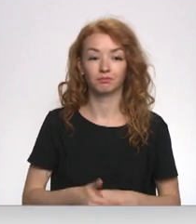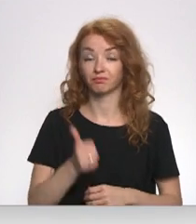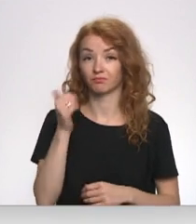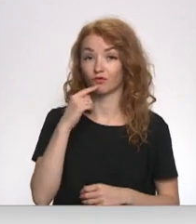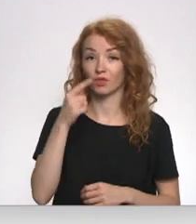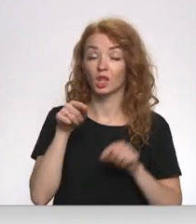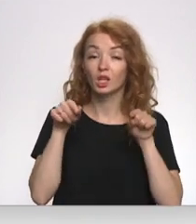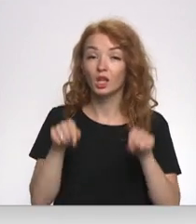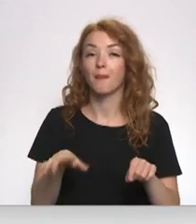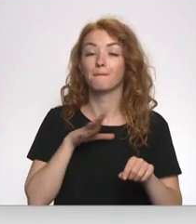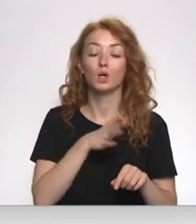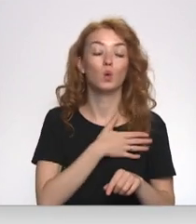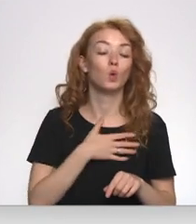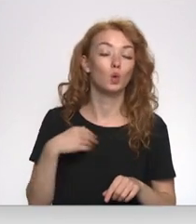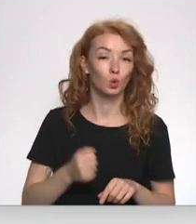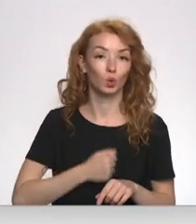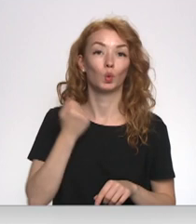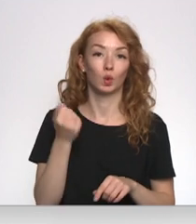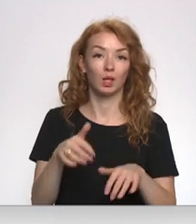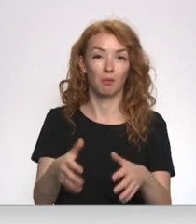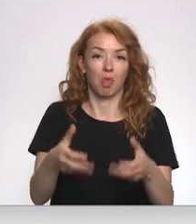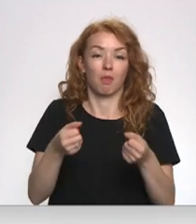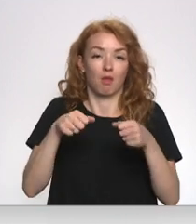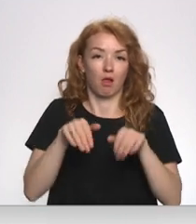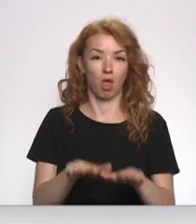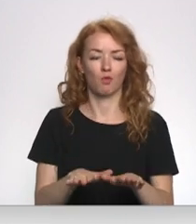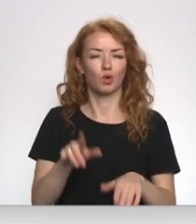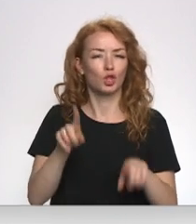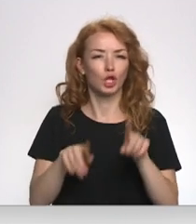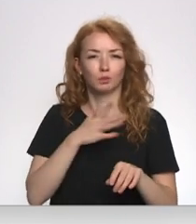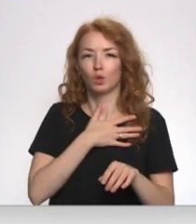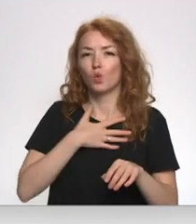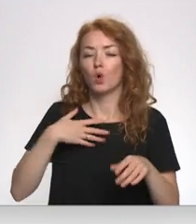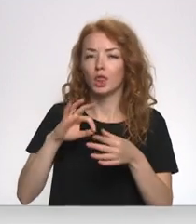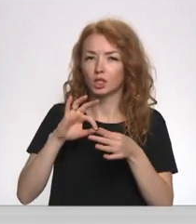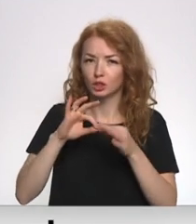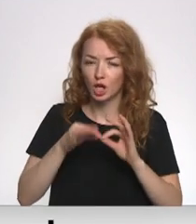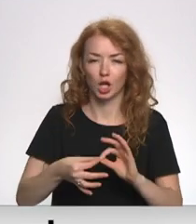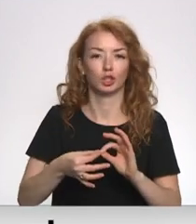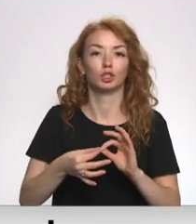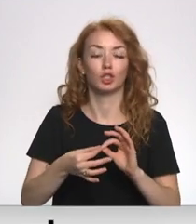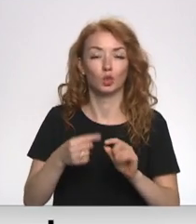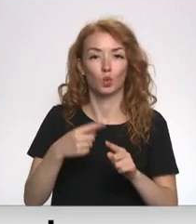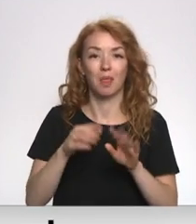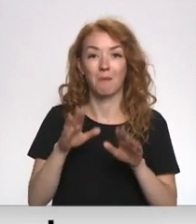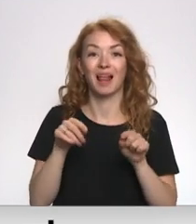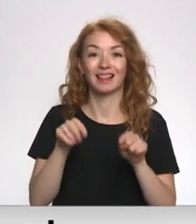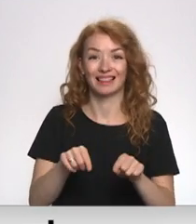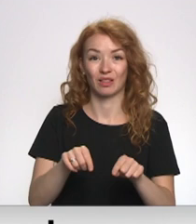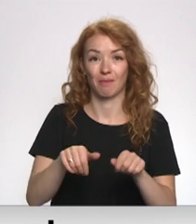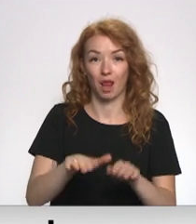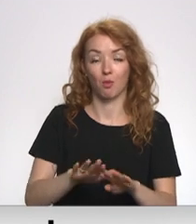Šeit bija ļoti grūti pieņemt lēmumus, jo daži no tiem bija sarežģīti gan pēc būtības, gan tāpēc, ka par tiem ārpusē bija